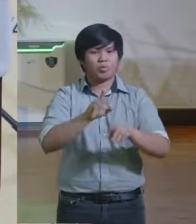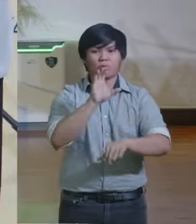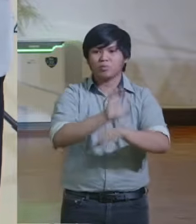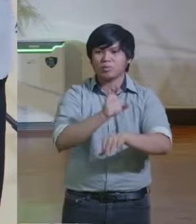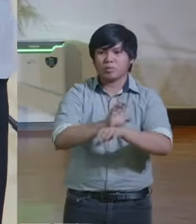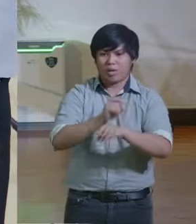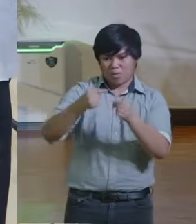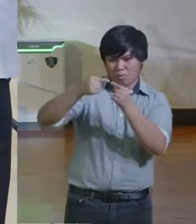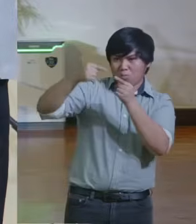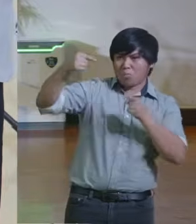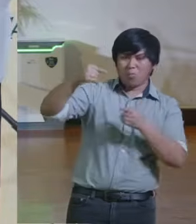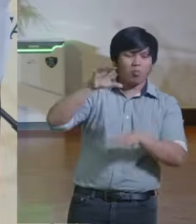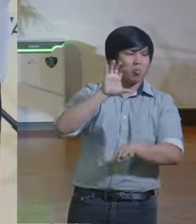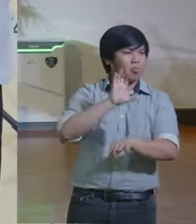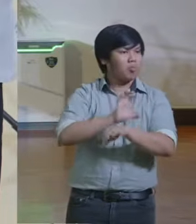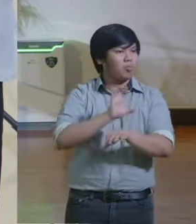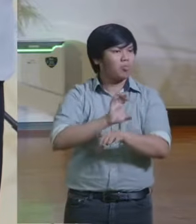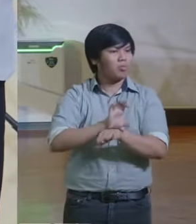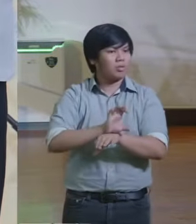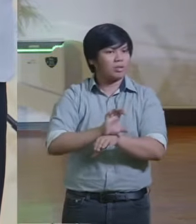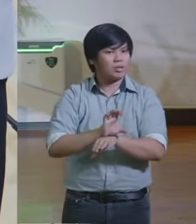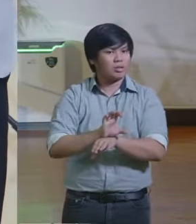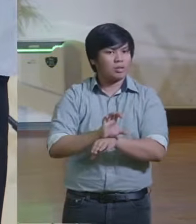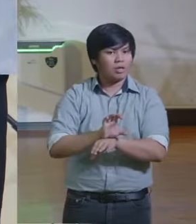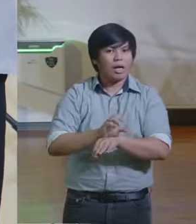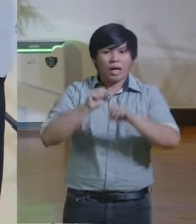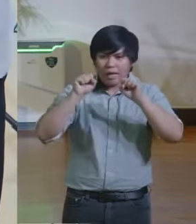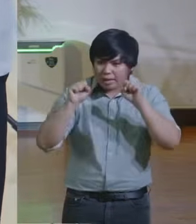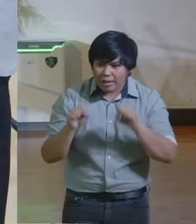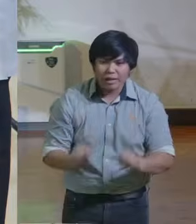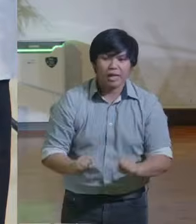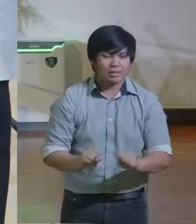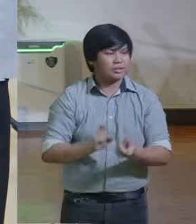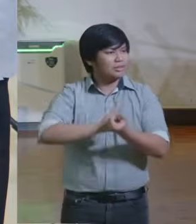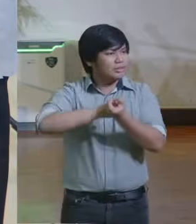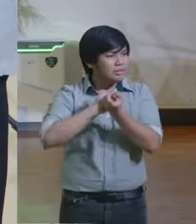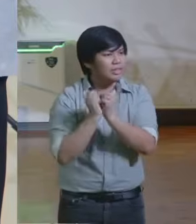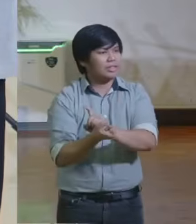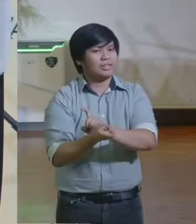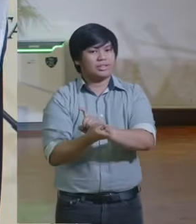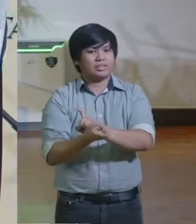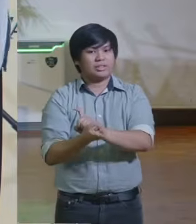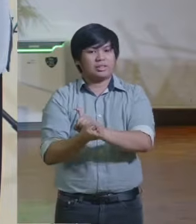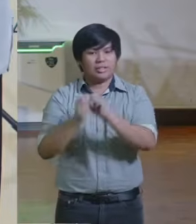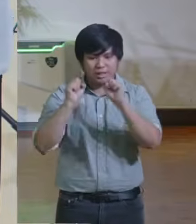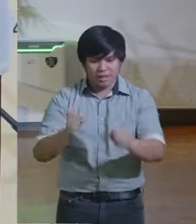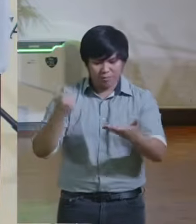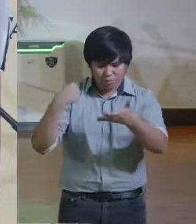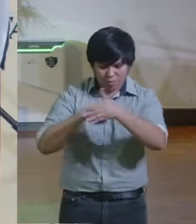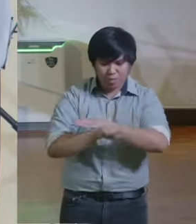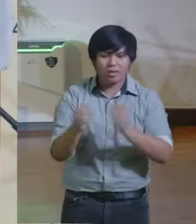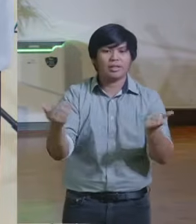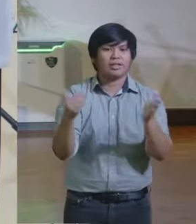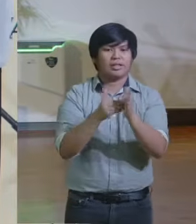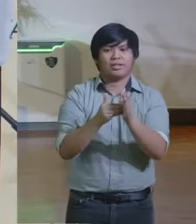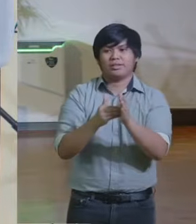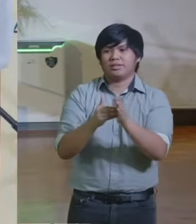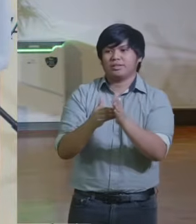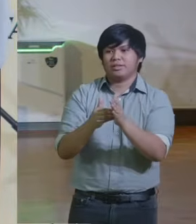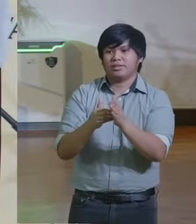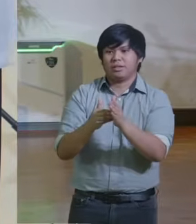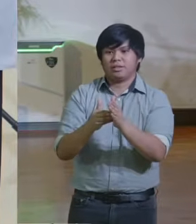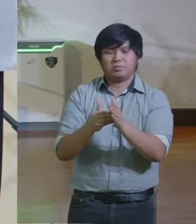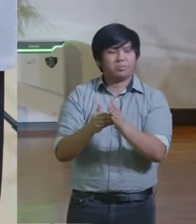isang kalaban ng iglesia, ay maaring mabago, maborn again. Wala pong